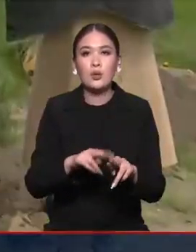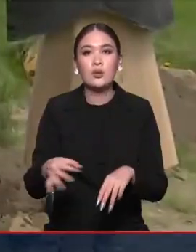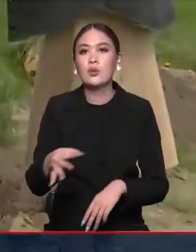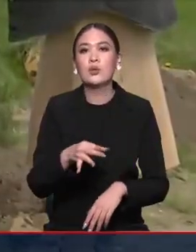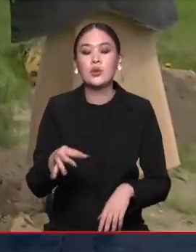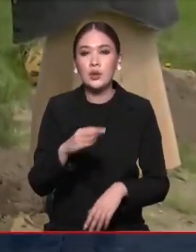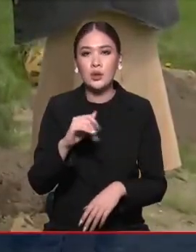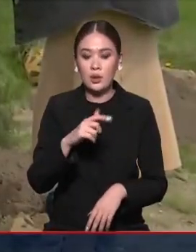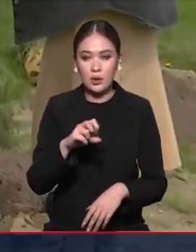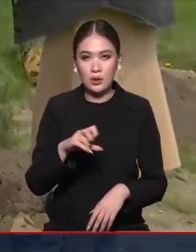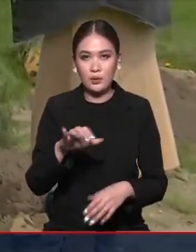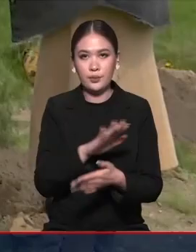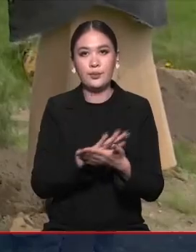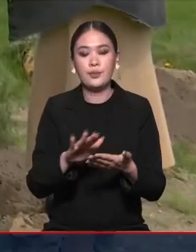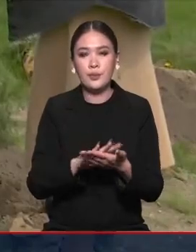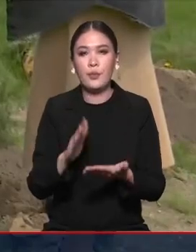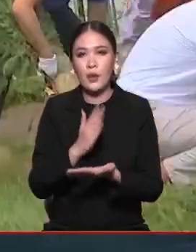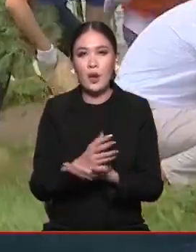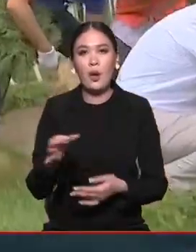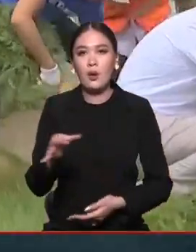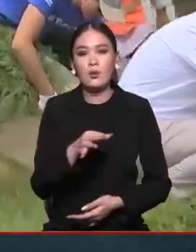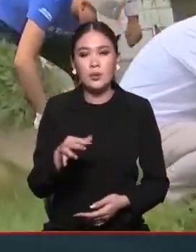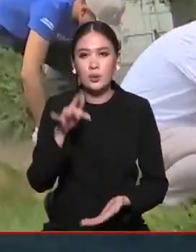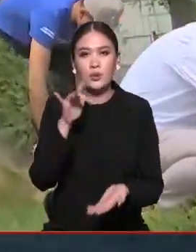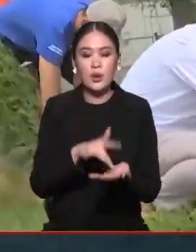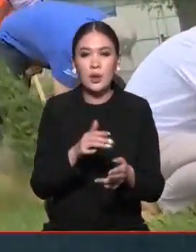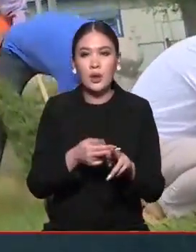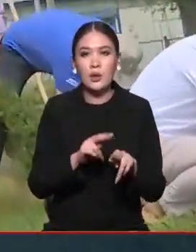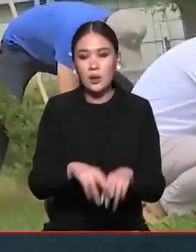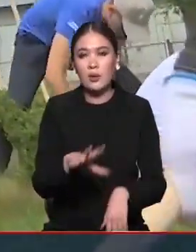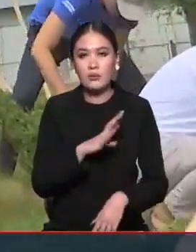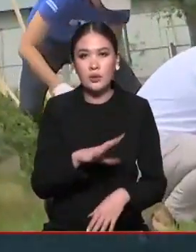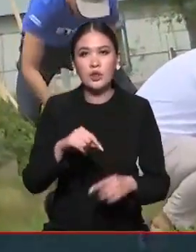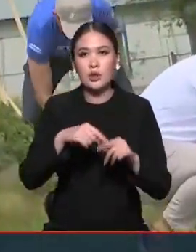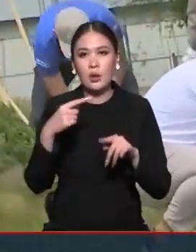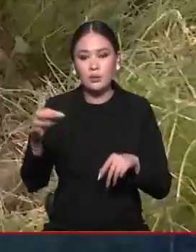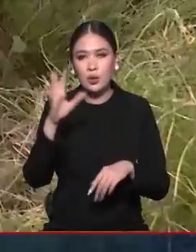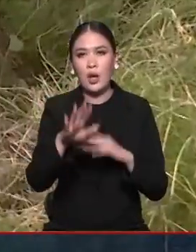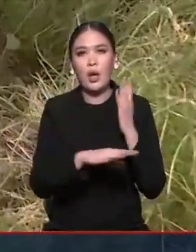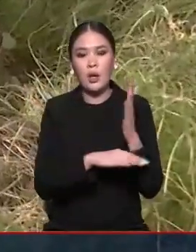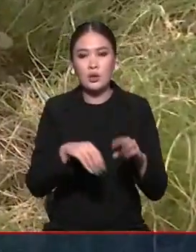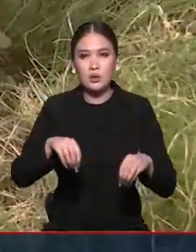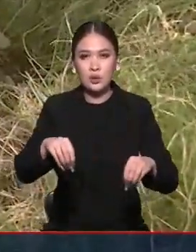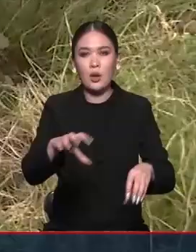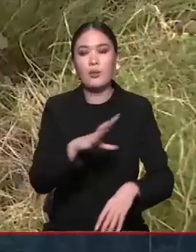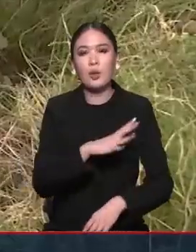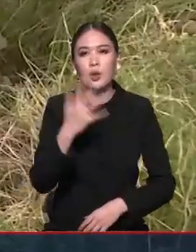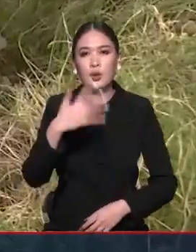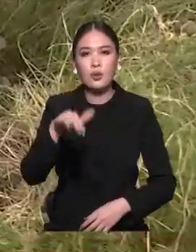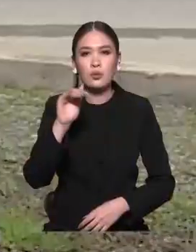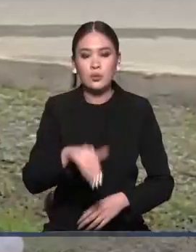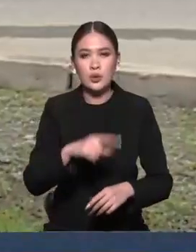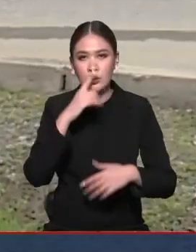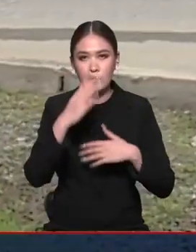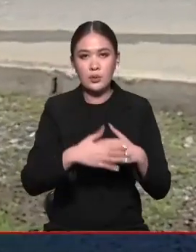жағалаулары да күл-қоқыстан тазартылып жатыр. Облыс орталығына мыңдаған қылқан жапырақты ағаш отырғызылды. Енді 50 мыңдай гүл